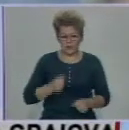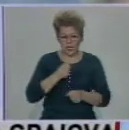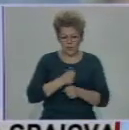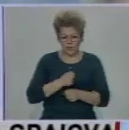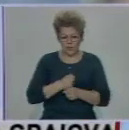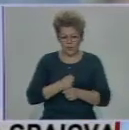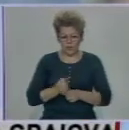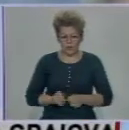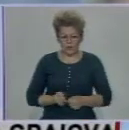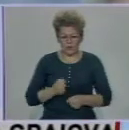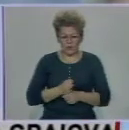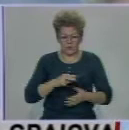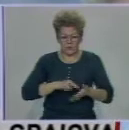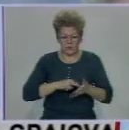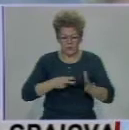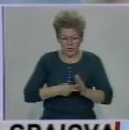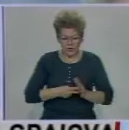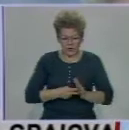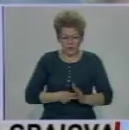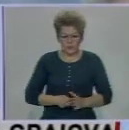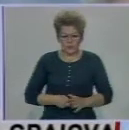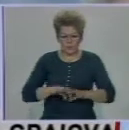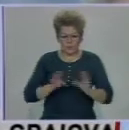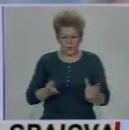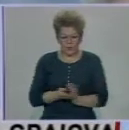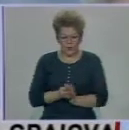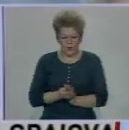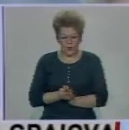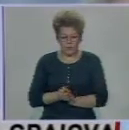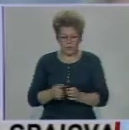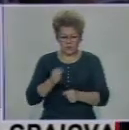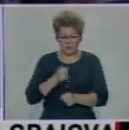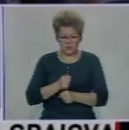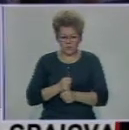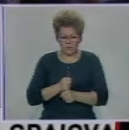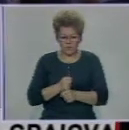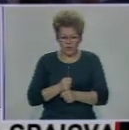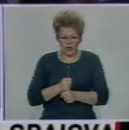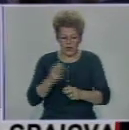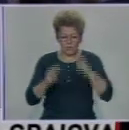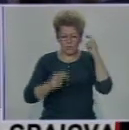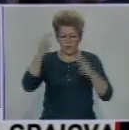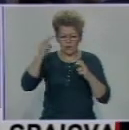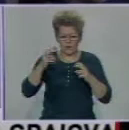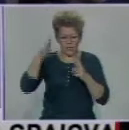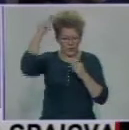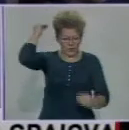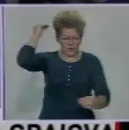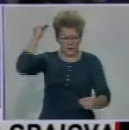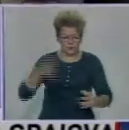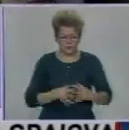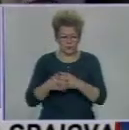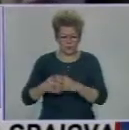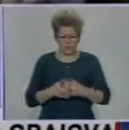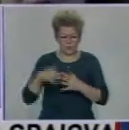reușit, tehnologia, capitalul și cu dumneavoastră să facă aceste lucruri minunate. Ambasadorul SUA, dar și cel al